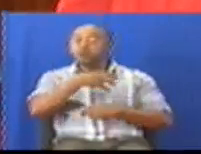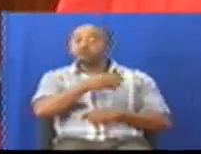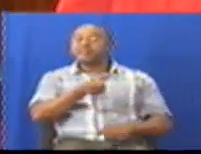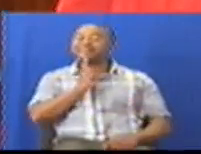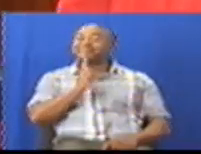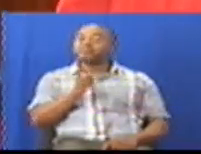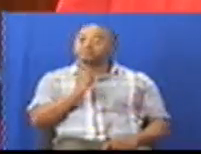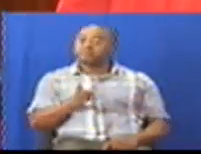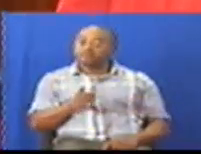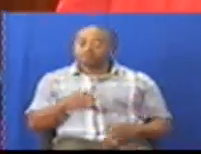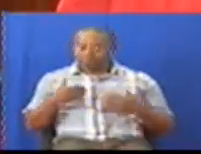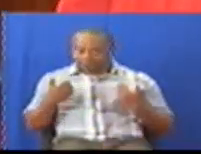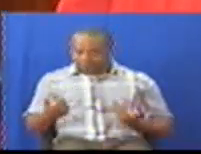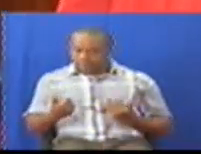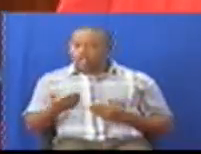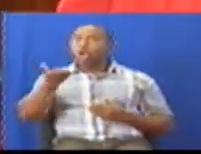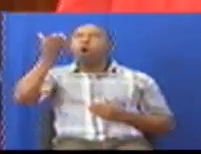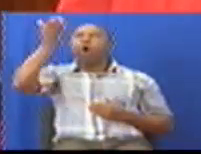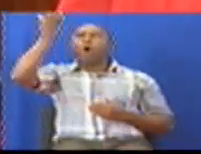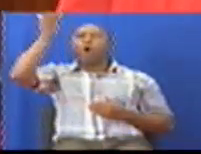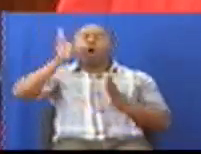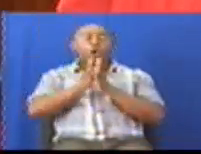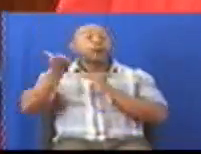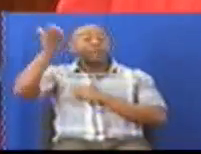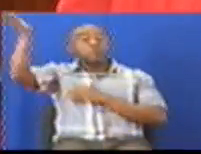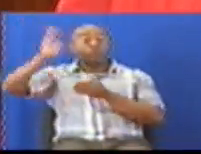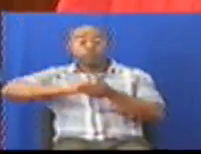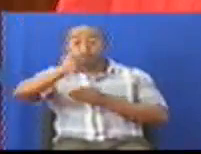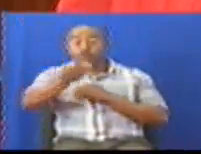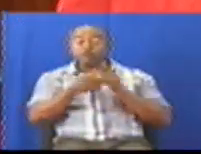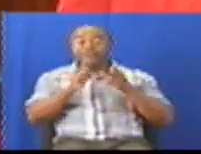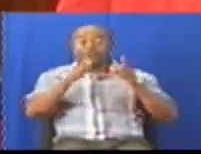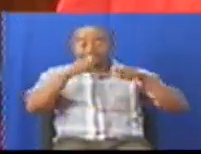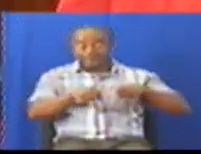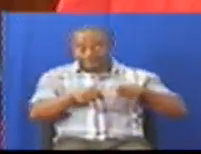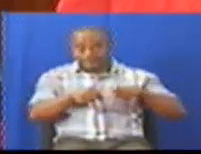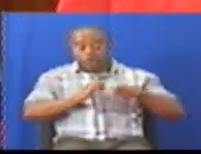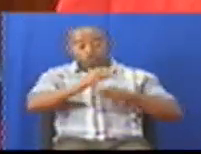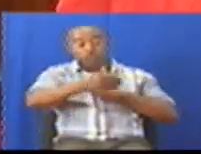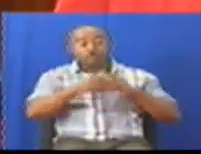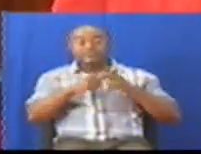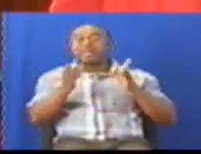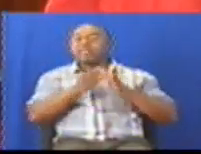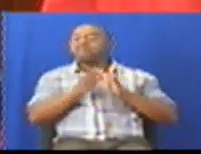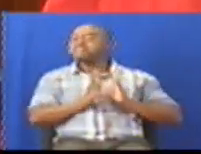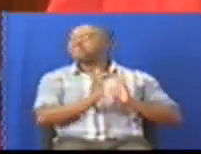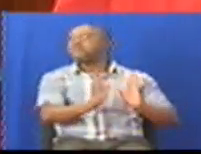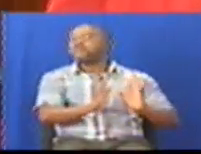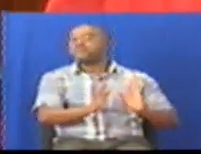na naombea Mungu awarudishe tena na awarudishe kwenye nafasi zao ili waweze kukamilisha yale mambo mengine ambayo